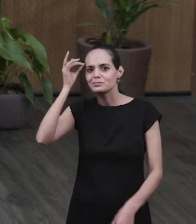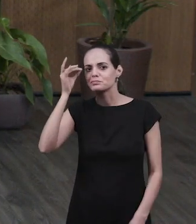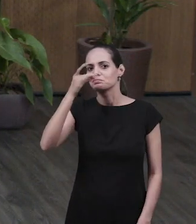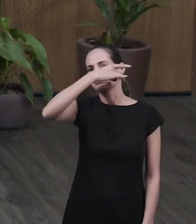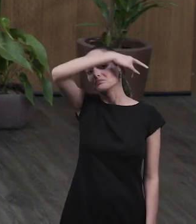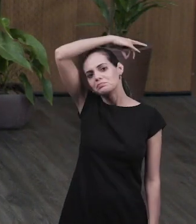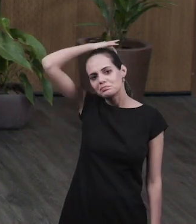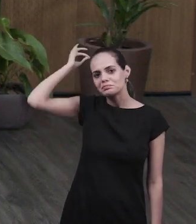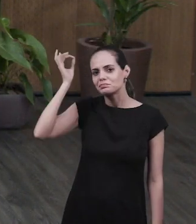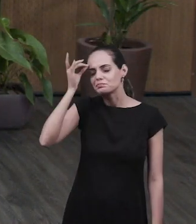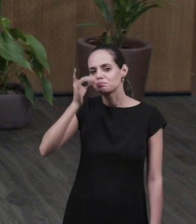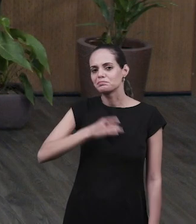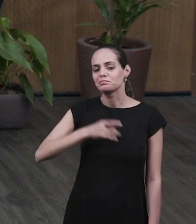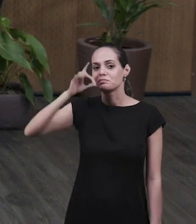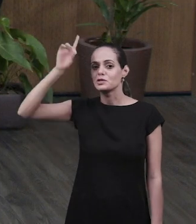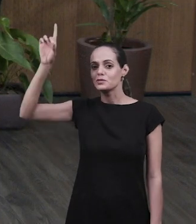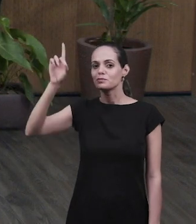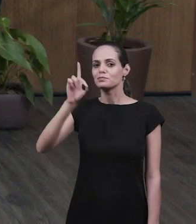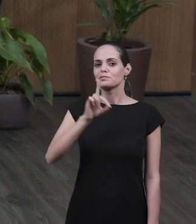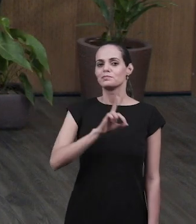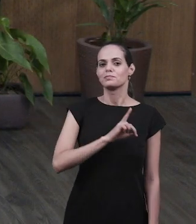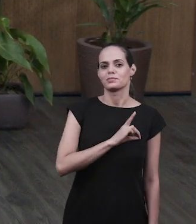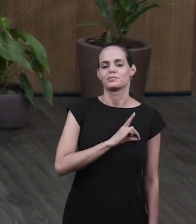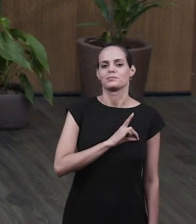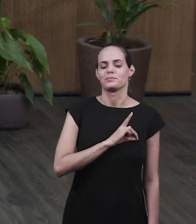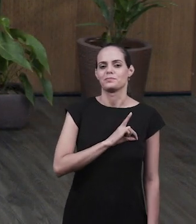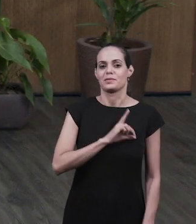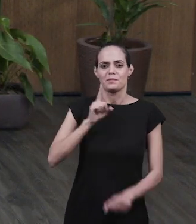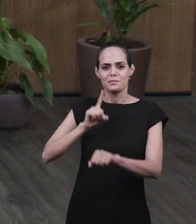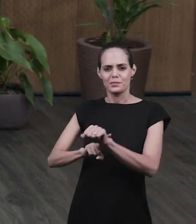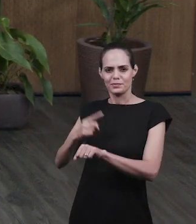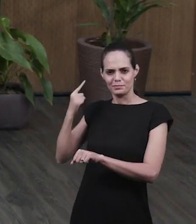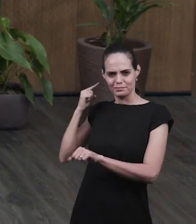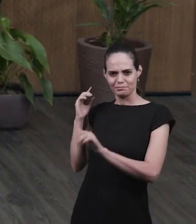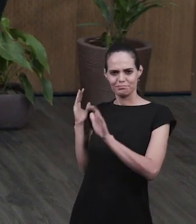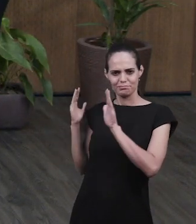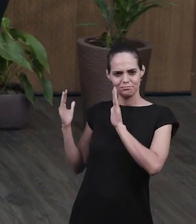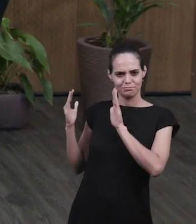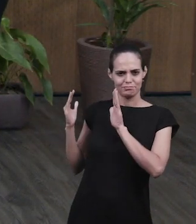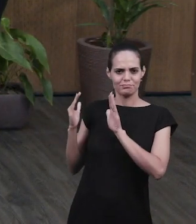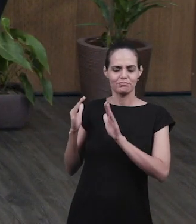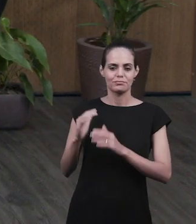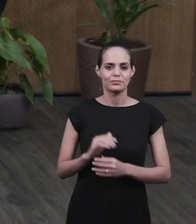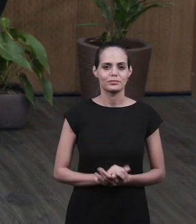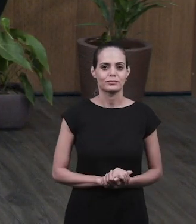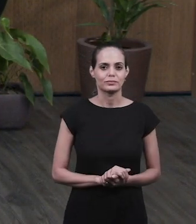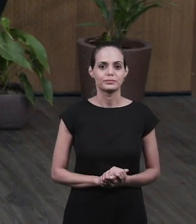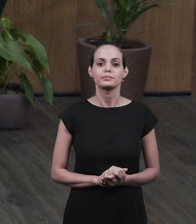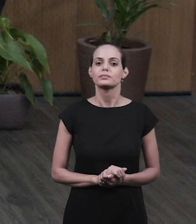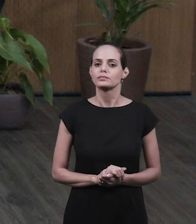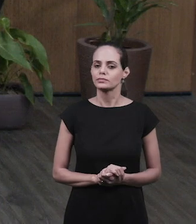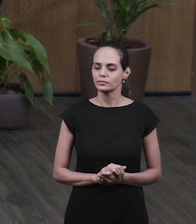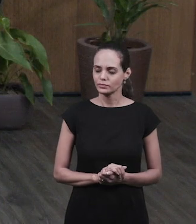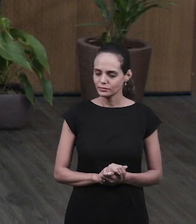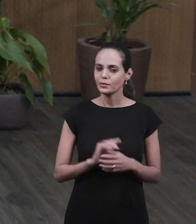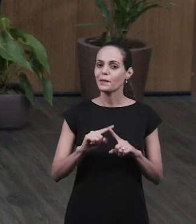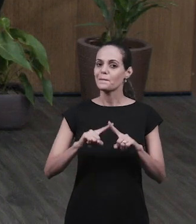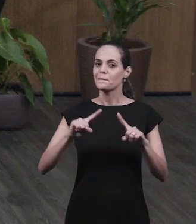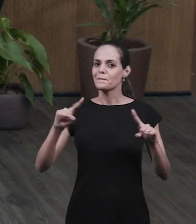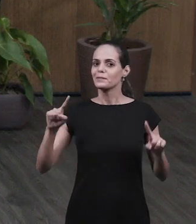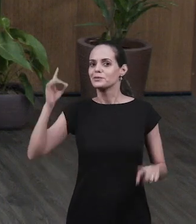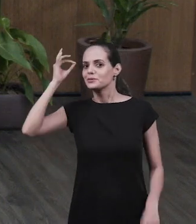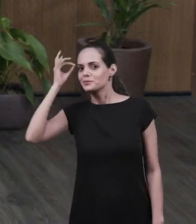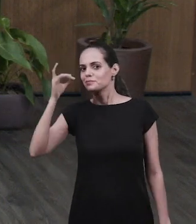à parler dans d'autres langues, ont été visités par Dieu, par le Saint-Esprit en ce moment. Mais